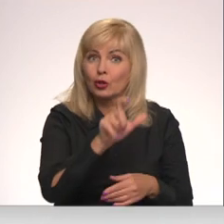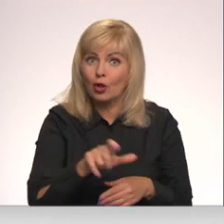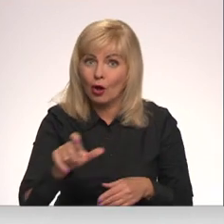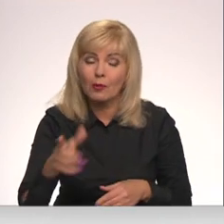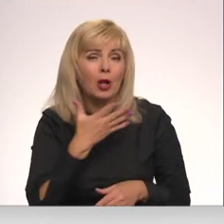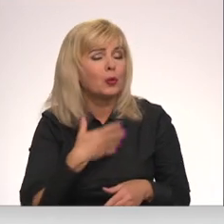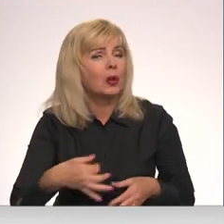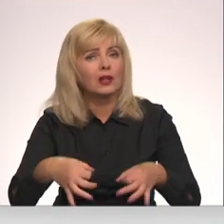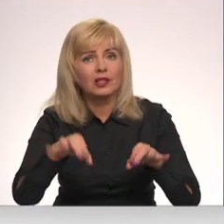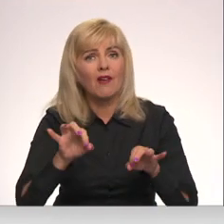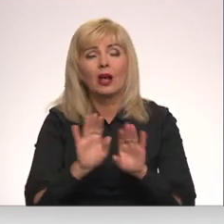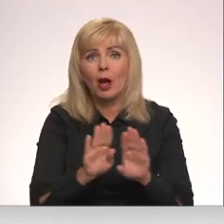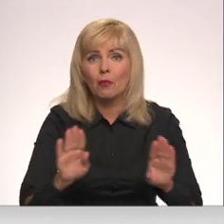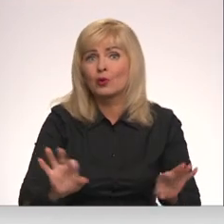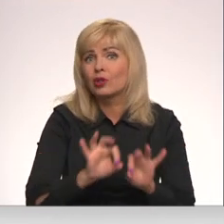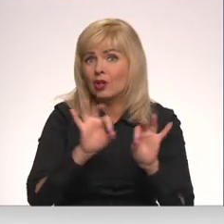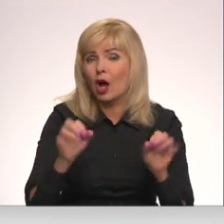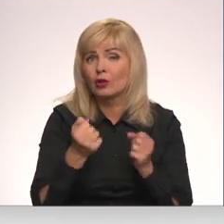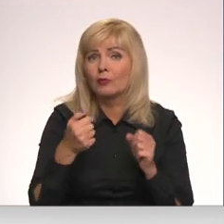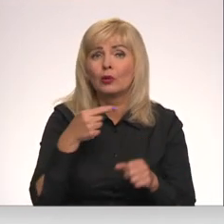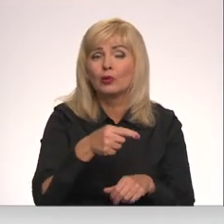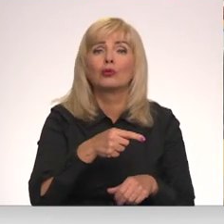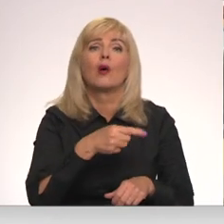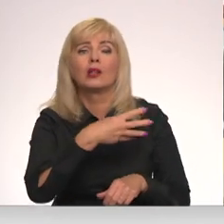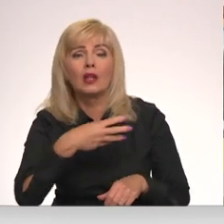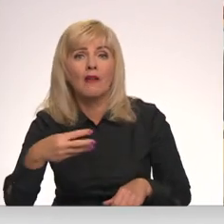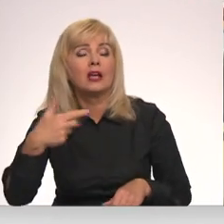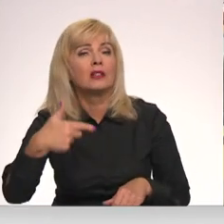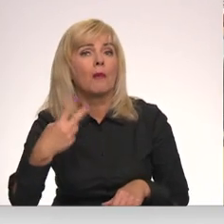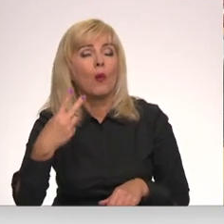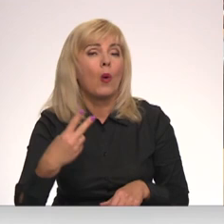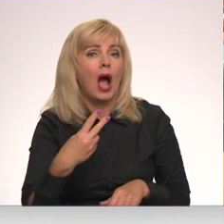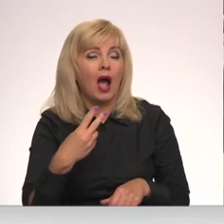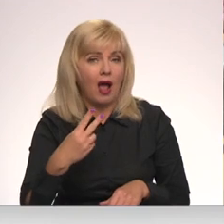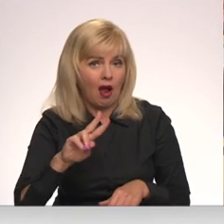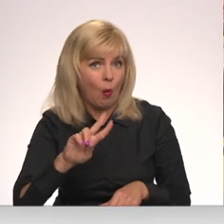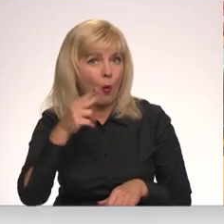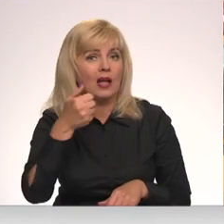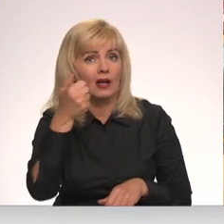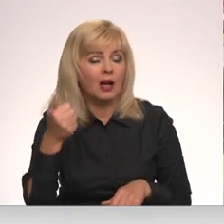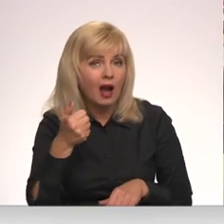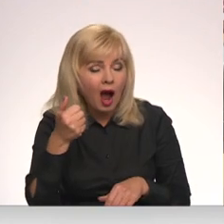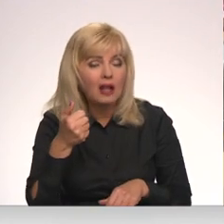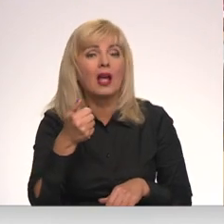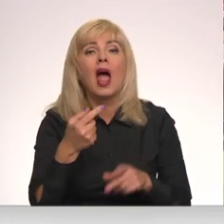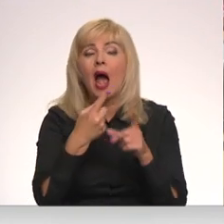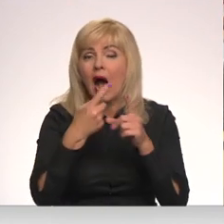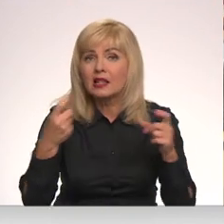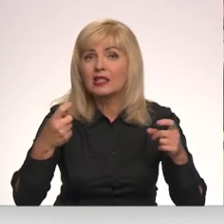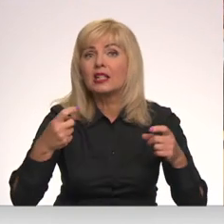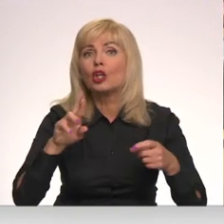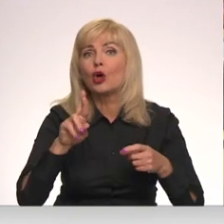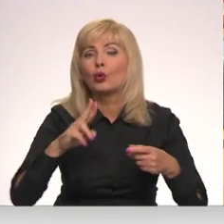republikānskas nozīmes muzeju, kas sāka darboties 1972. Gada 1. Janvārī, Rundāls pils tika atzīta